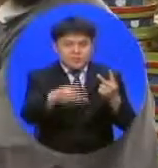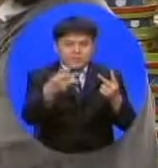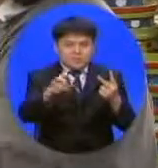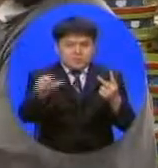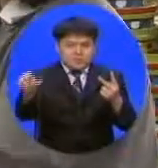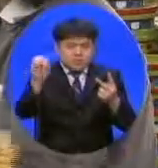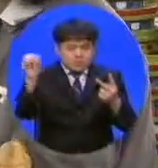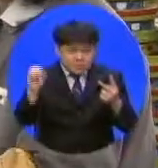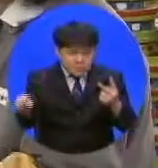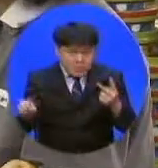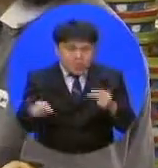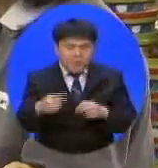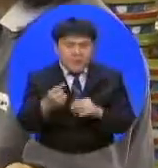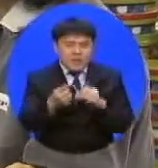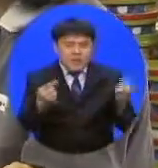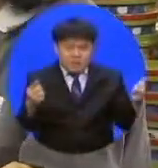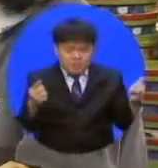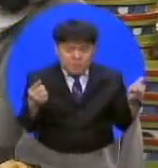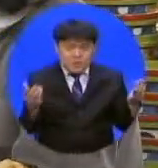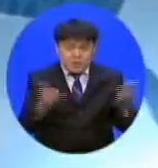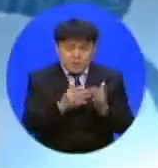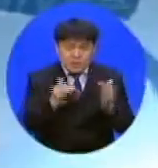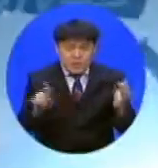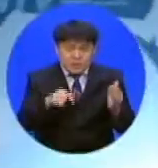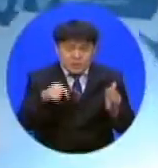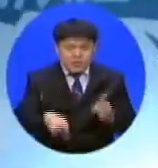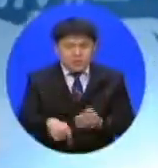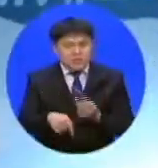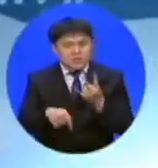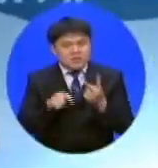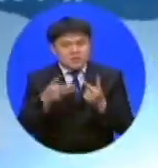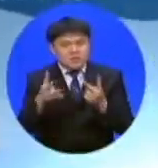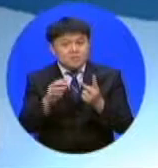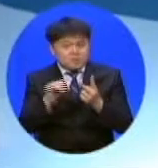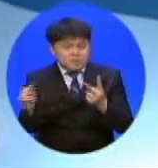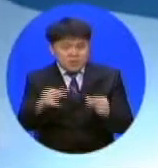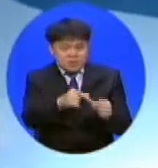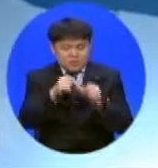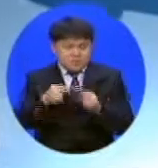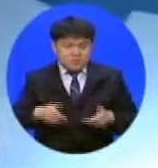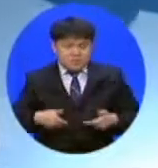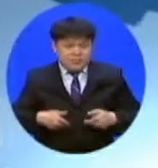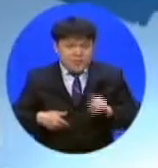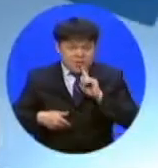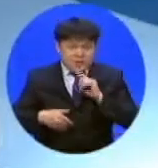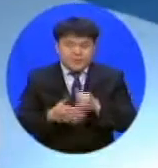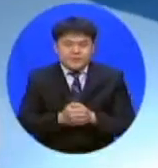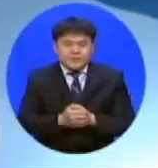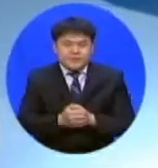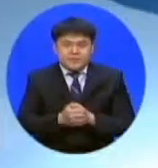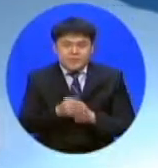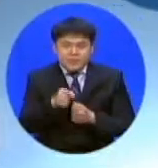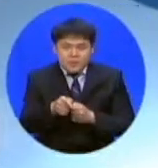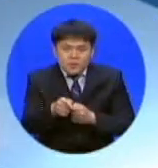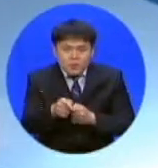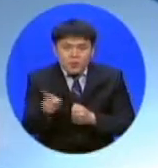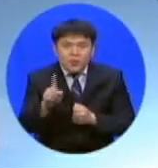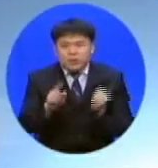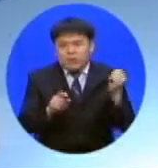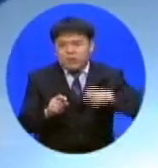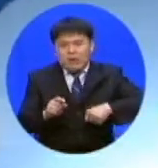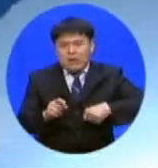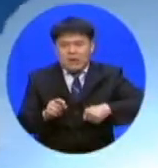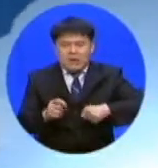그러니까 100명의 근로자를 고용을 하면 2.3명 이렇게 이제 고용을 해야 된다 이런 거거든요. 근데 이제 이마저도